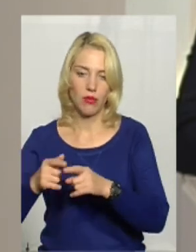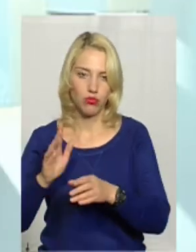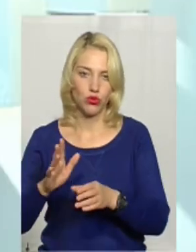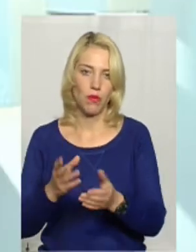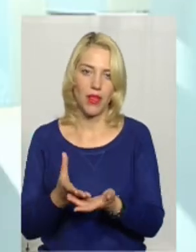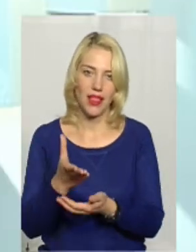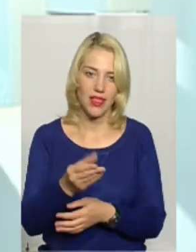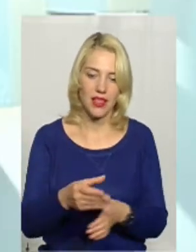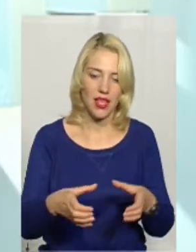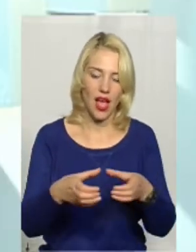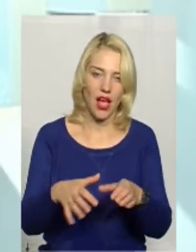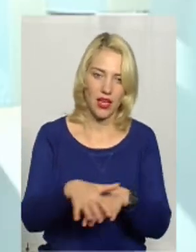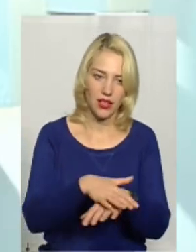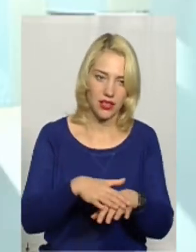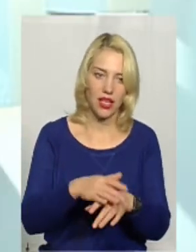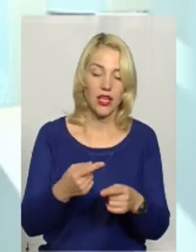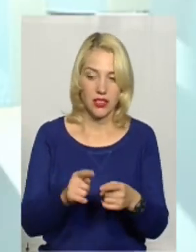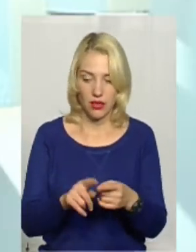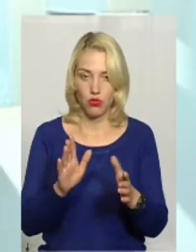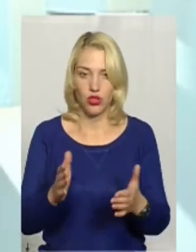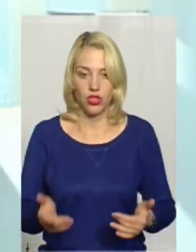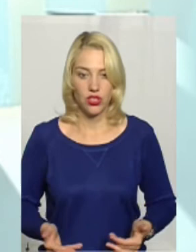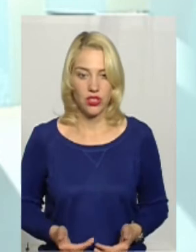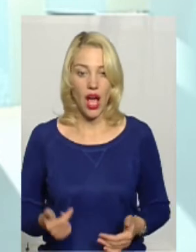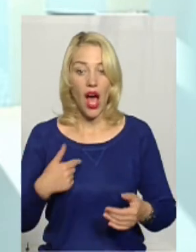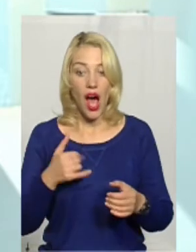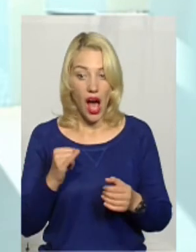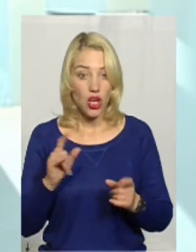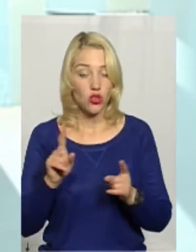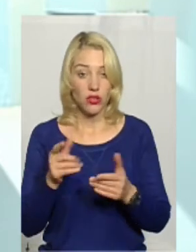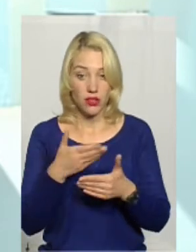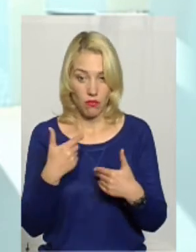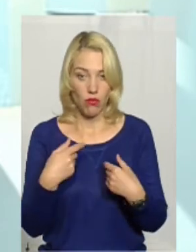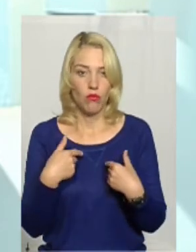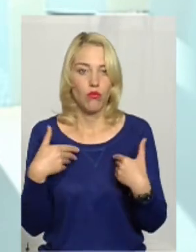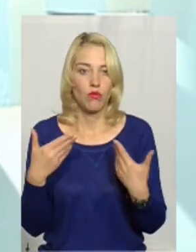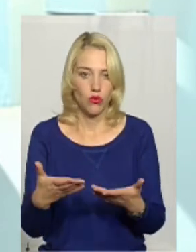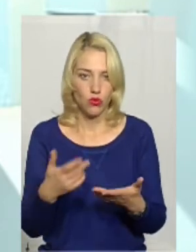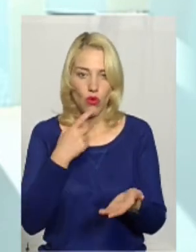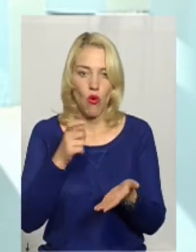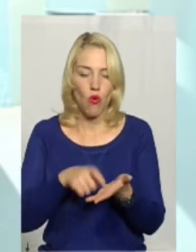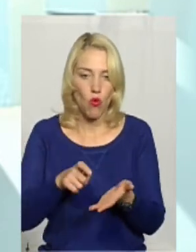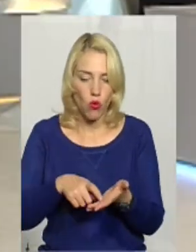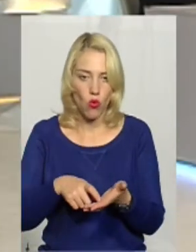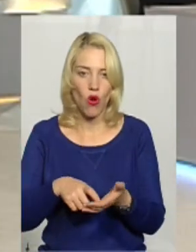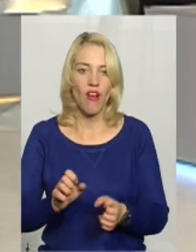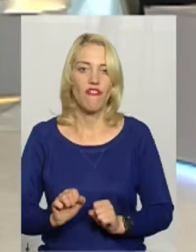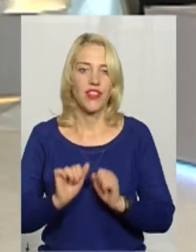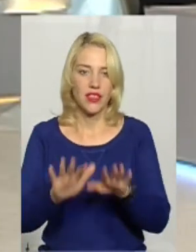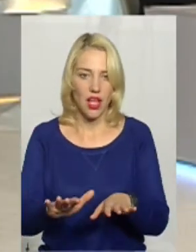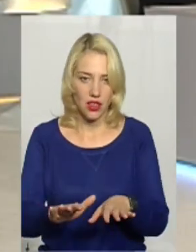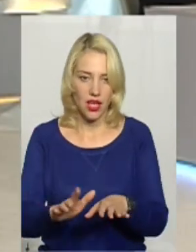це буде життя. А те, що нам пропонують, віддати просто курку, яка несе яйця, і все. І громади лишаться